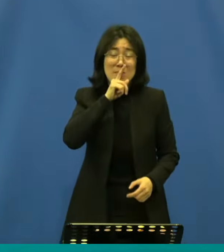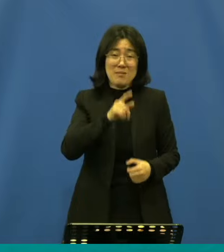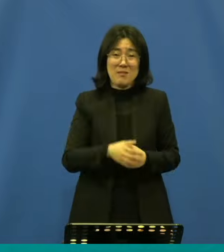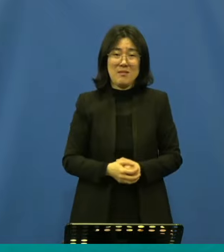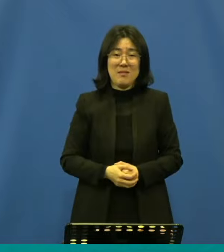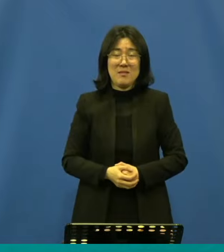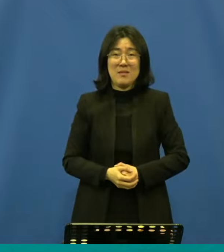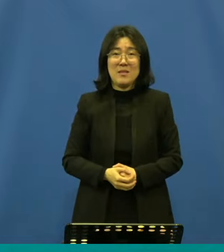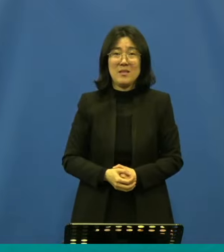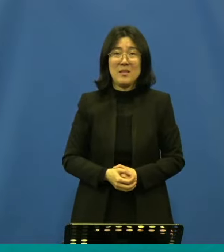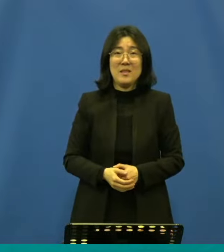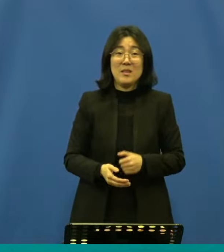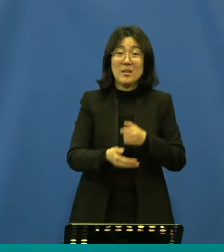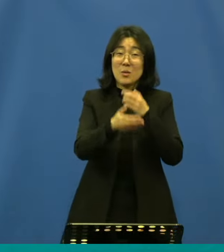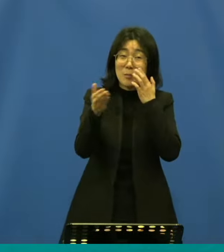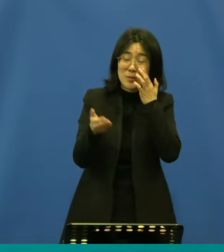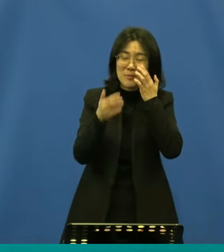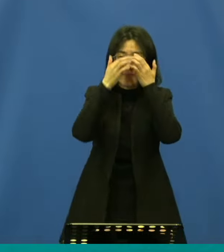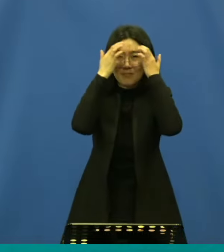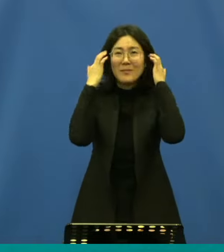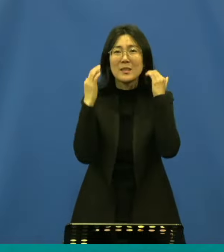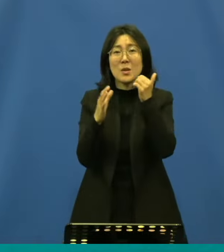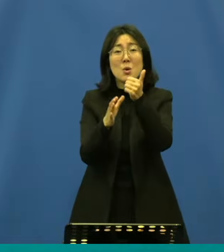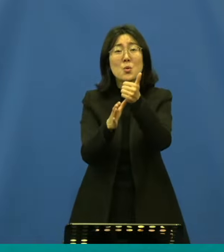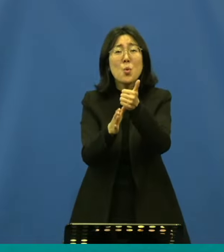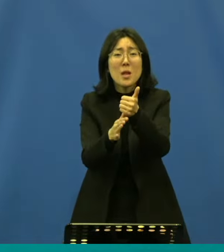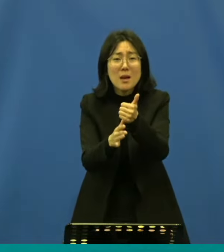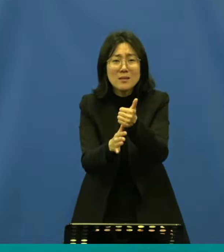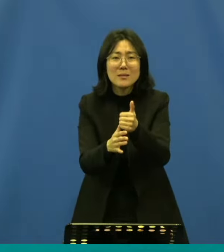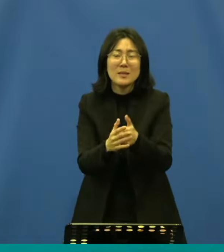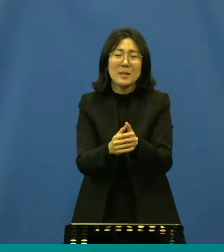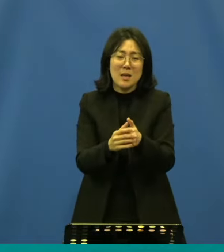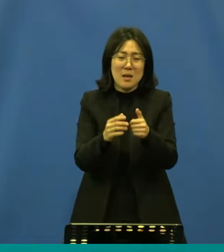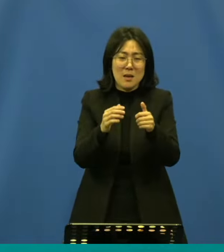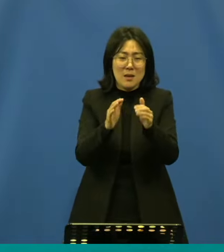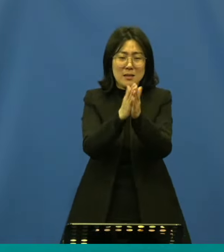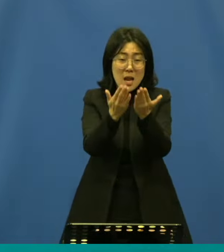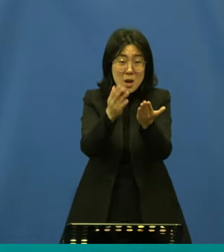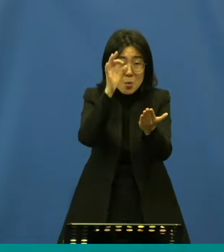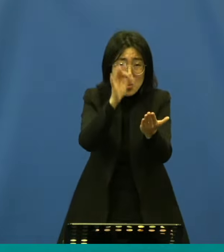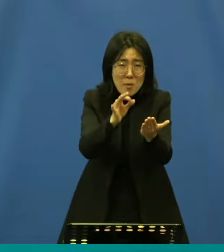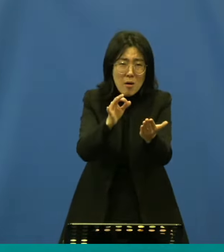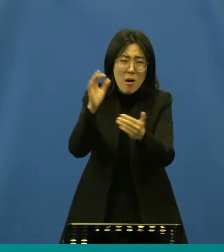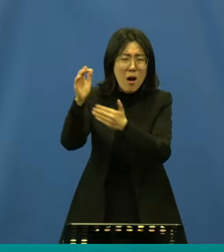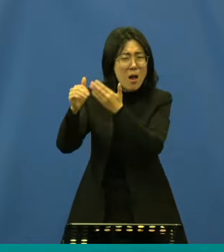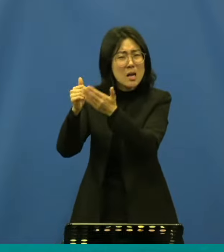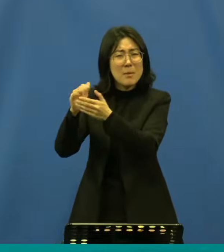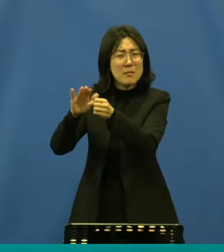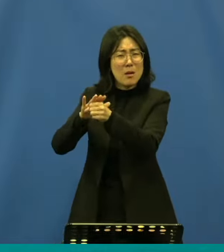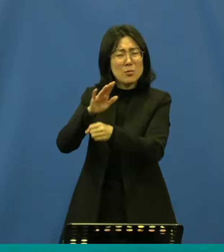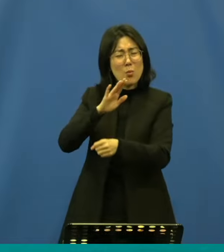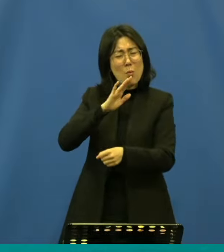여러분, 우리가 이 요나서를 보면요, 하나님이 얼마나 크신 분인가를, 얼마나 크신 분.